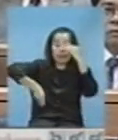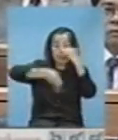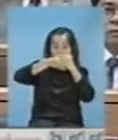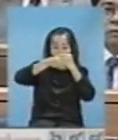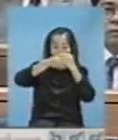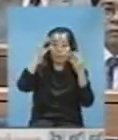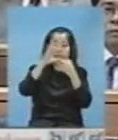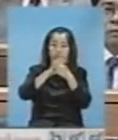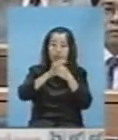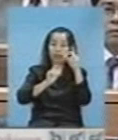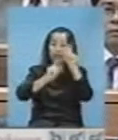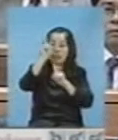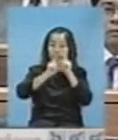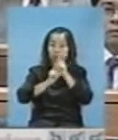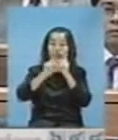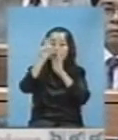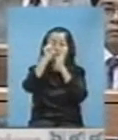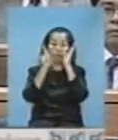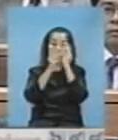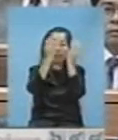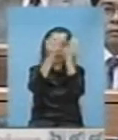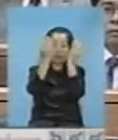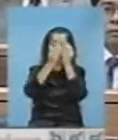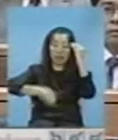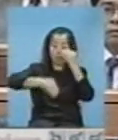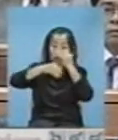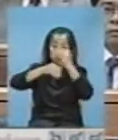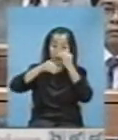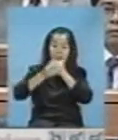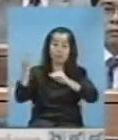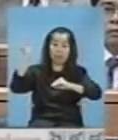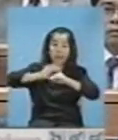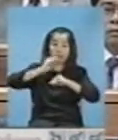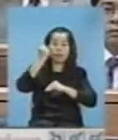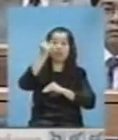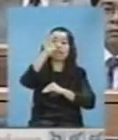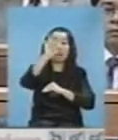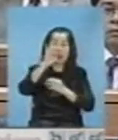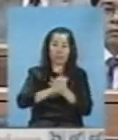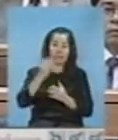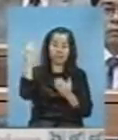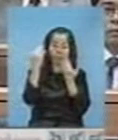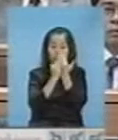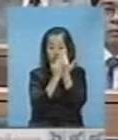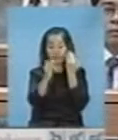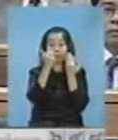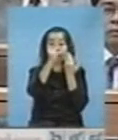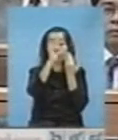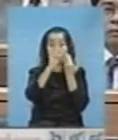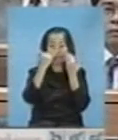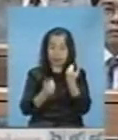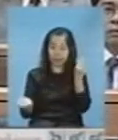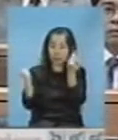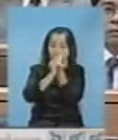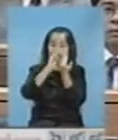ติจำนวนรัฐธรรมนูญให้กับประเทศไทยขึ้นมาอีกหนึ่งฉบับจาก18เป็น19